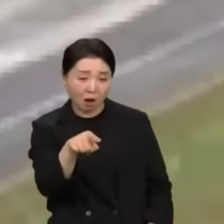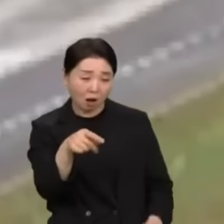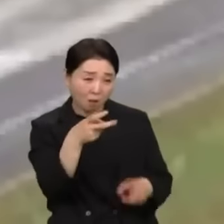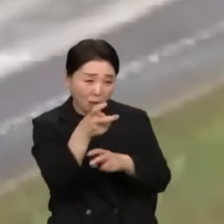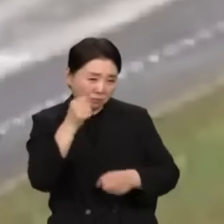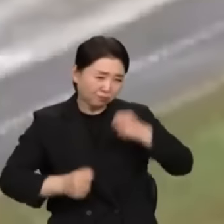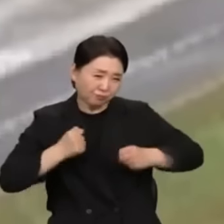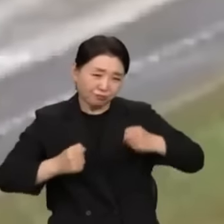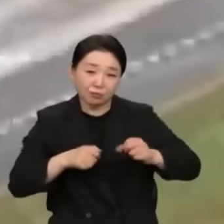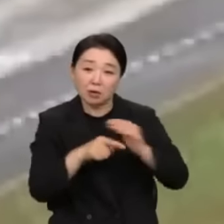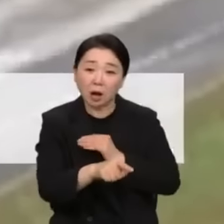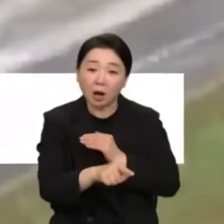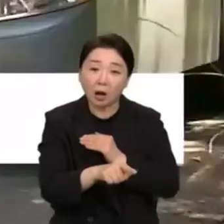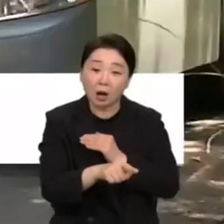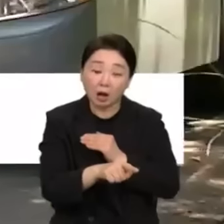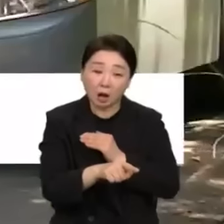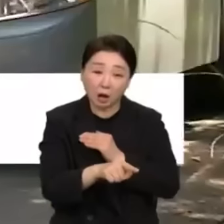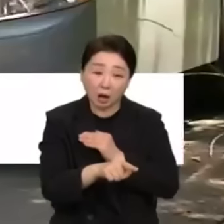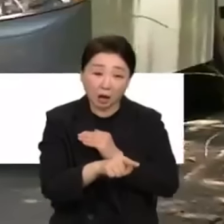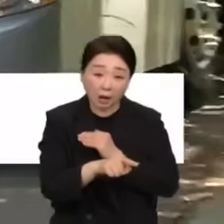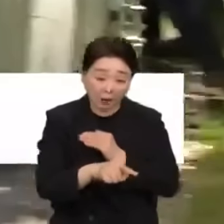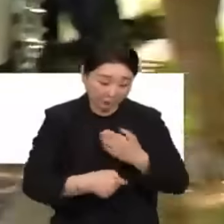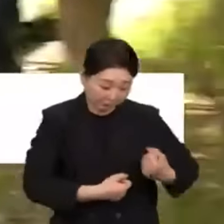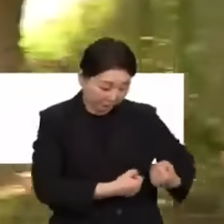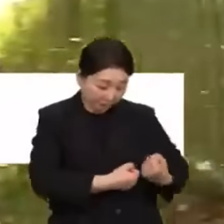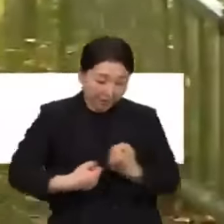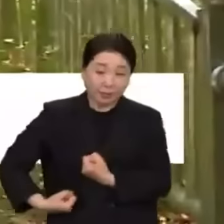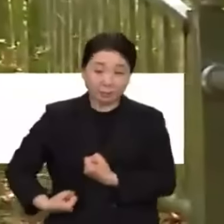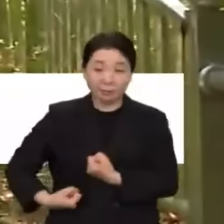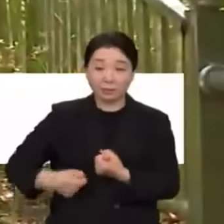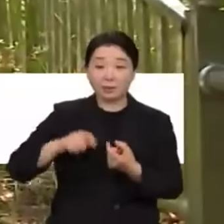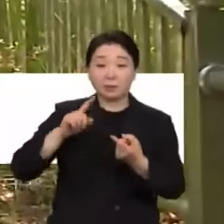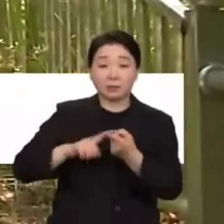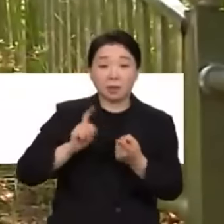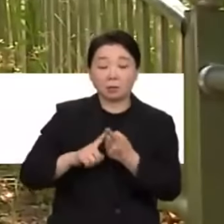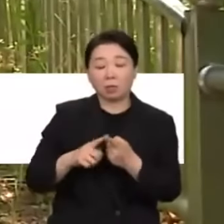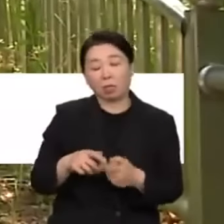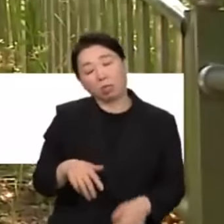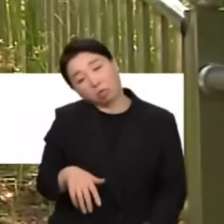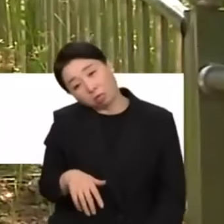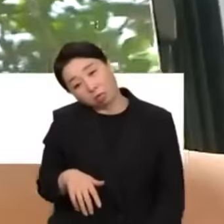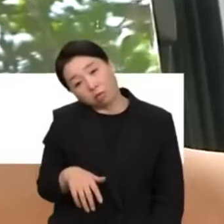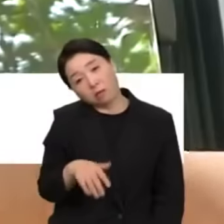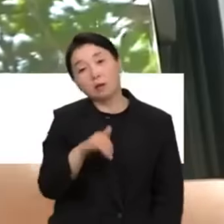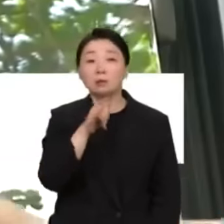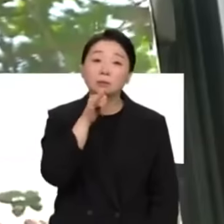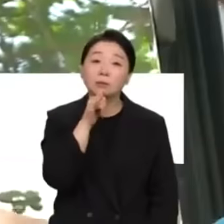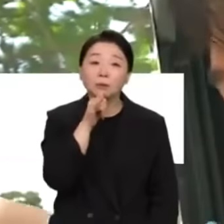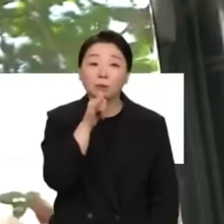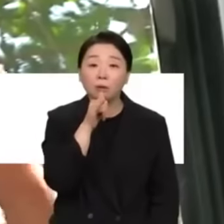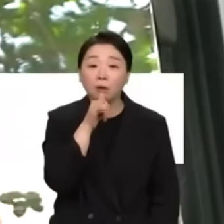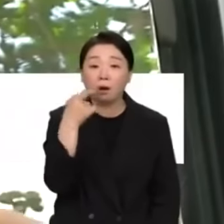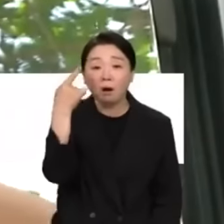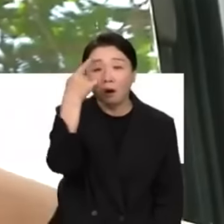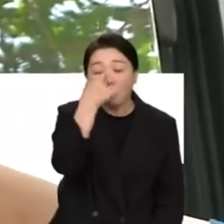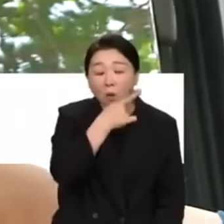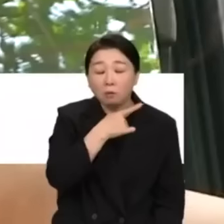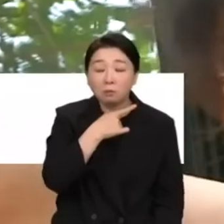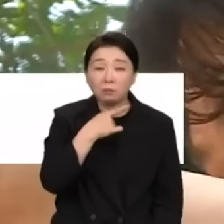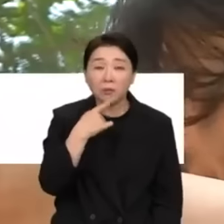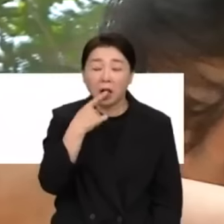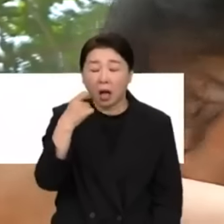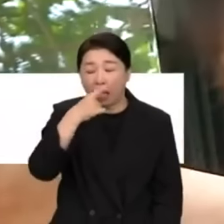뛰어갑니다. 안전벨트를 착용한 상태로 이렇게 옆으로 이렇게 축 늘어져 있는 상태였고요. 이미 얼굴은 파랗게